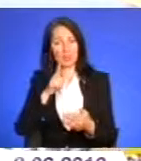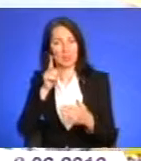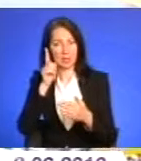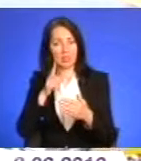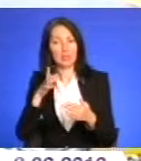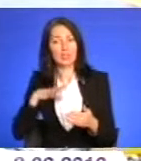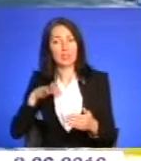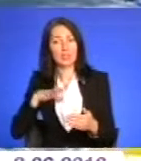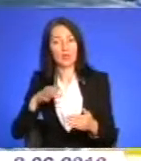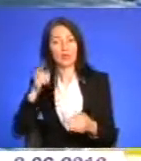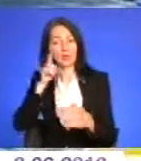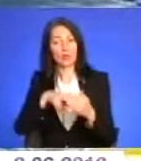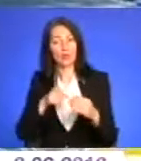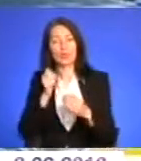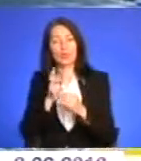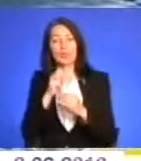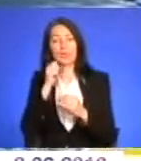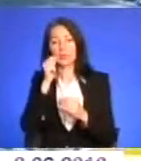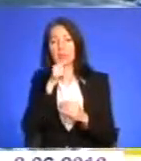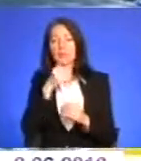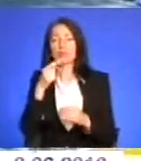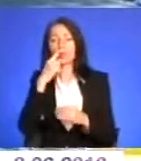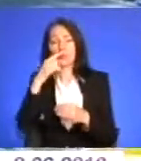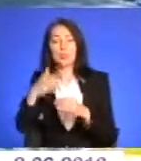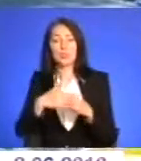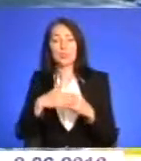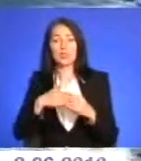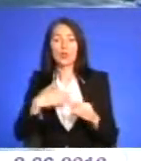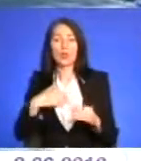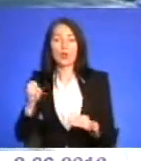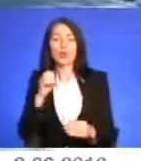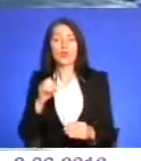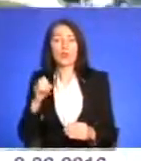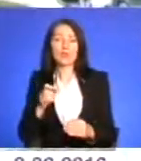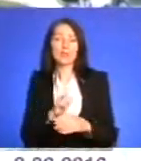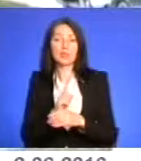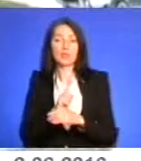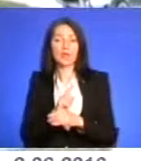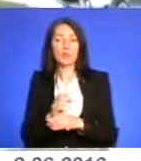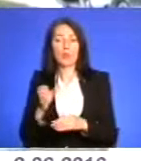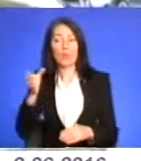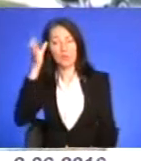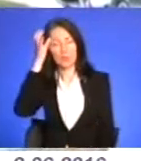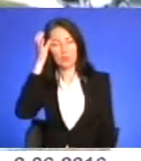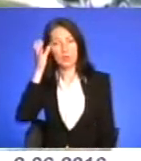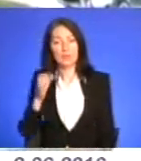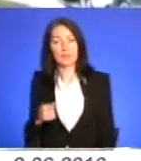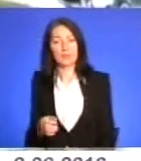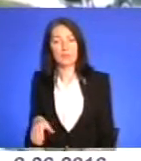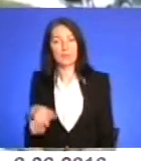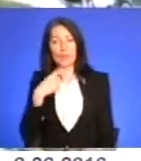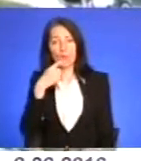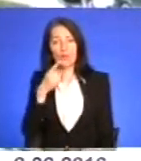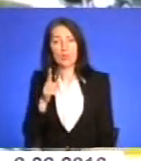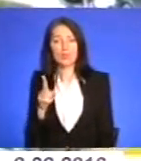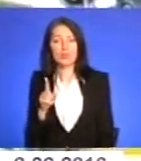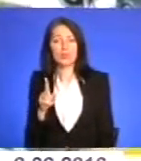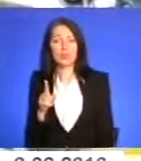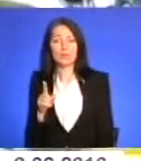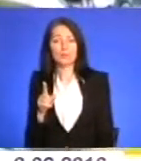що 12-річка наблизить нас до європейських стандартів в освітньому просторі. Все-таки йдеться про те,